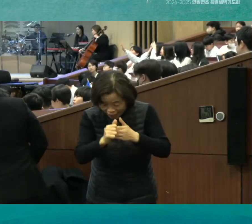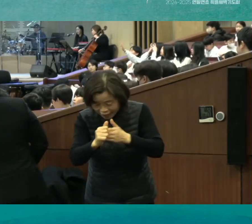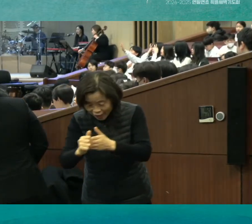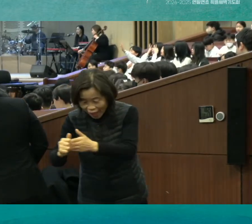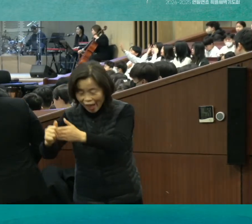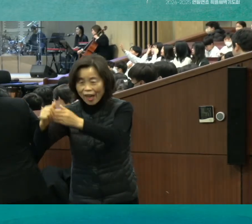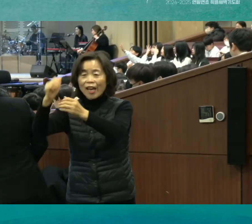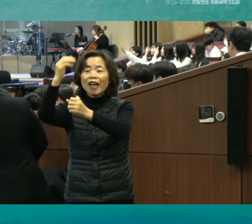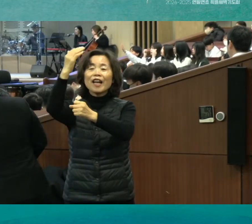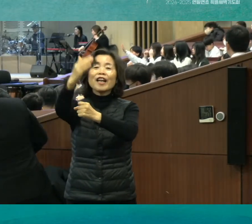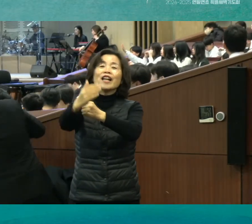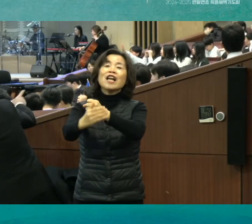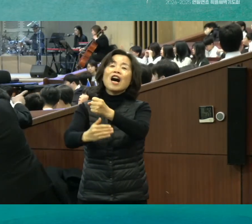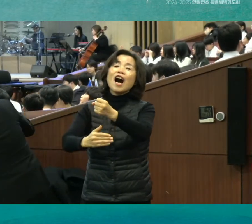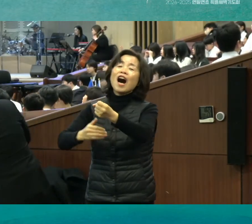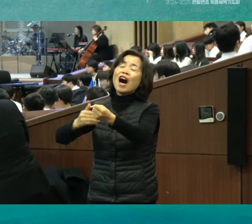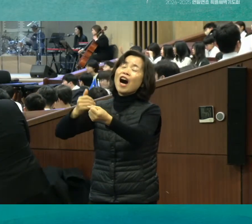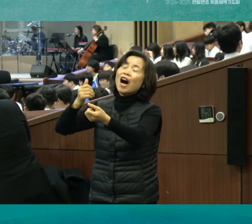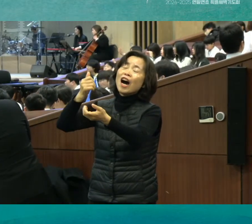에베네셀